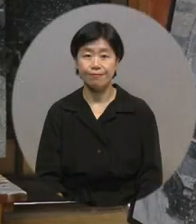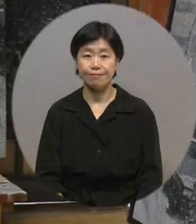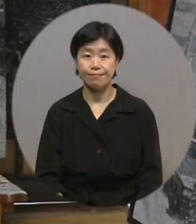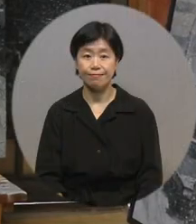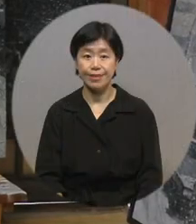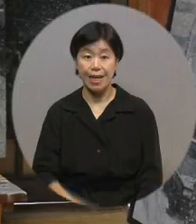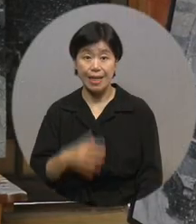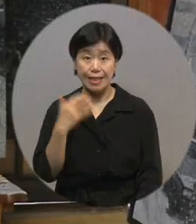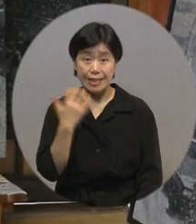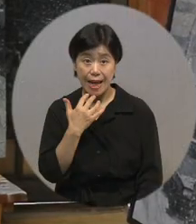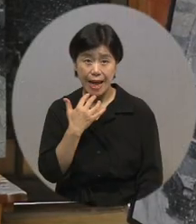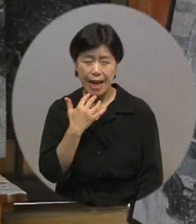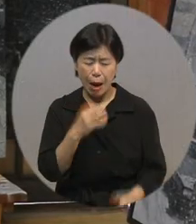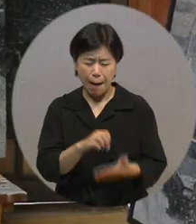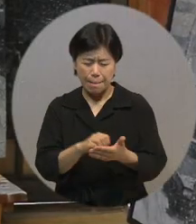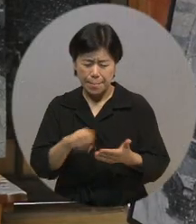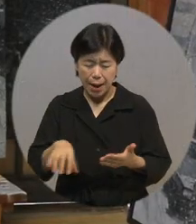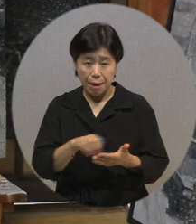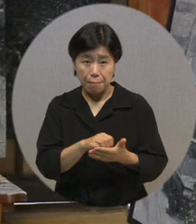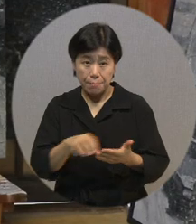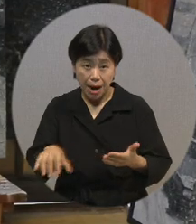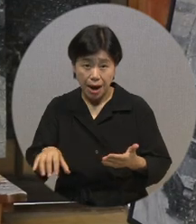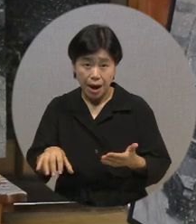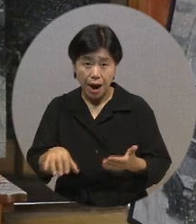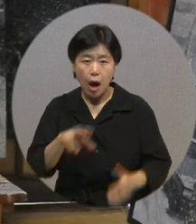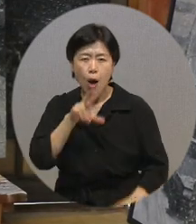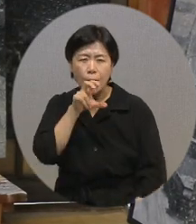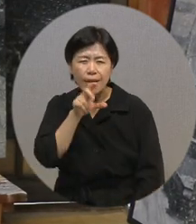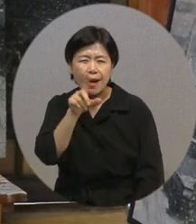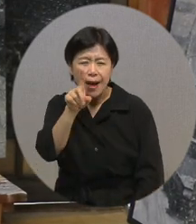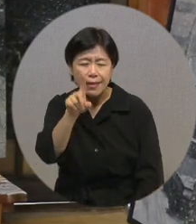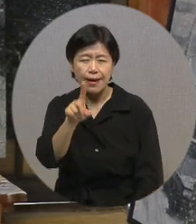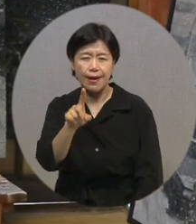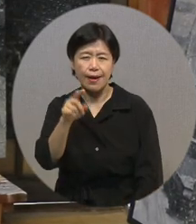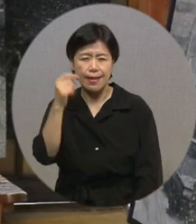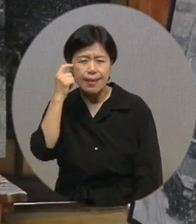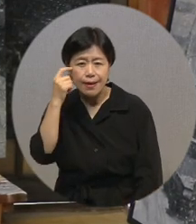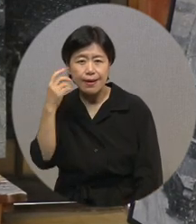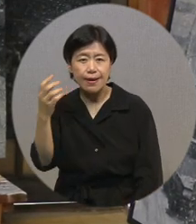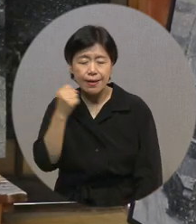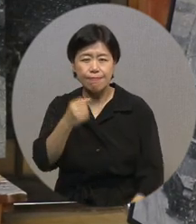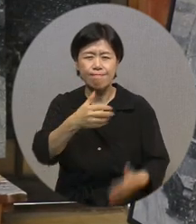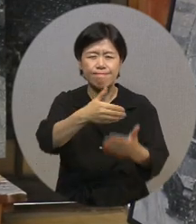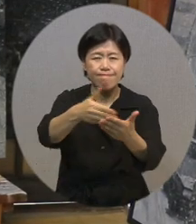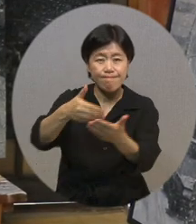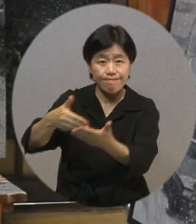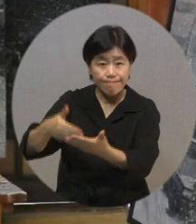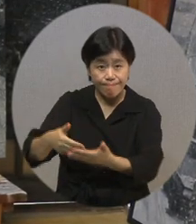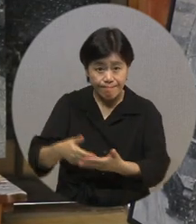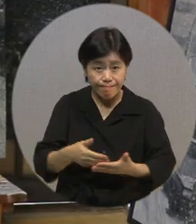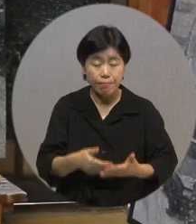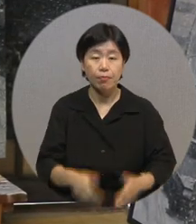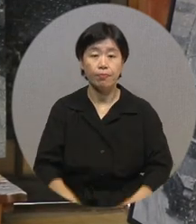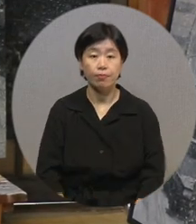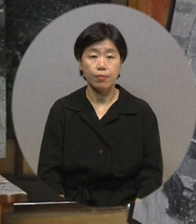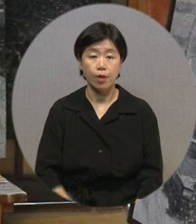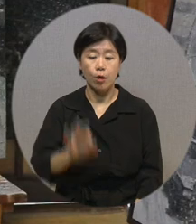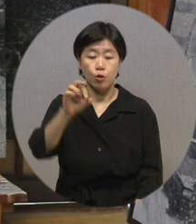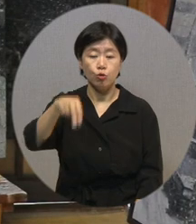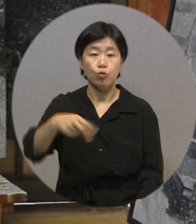최대한 색을 배제하고 회색톤으로 고사한 화면에 얹혀진 질감은 유화가